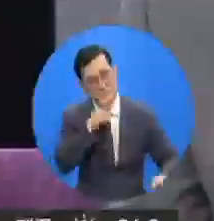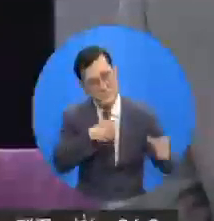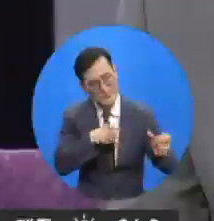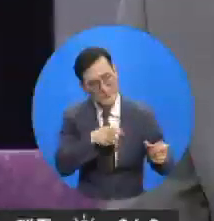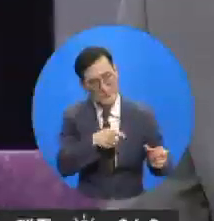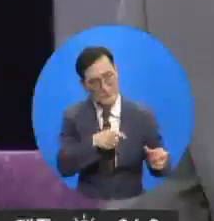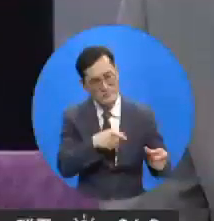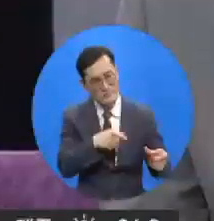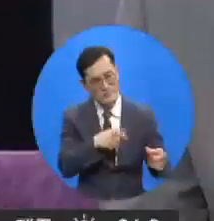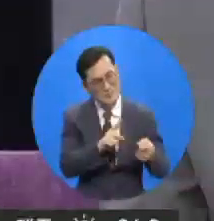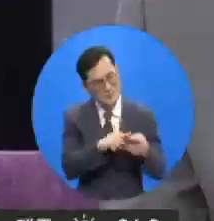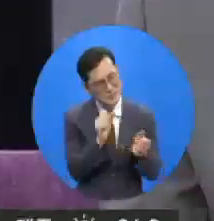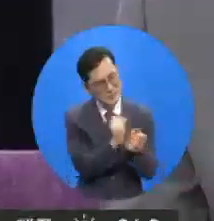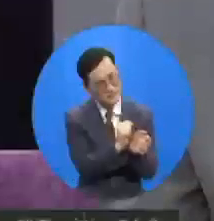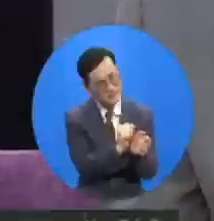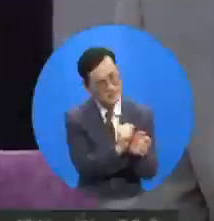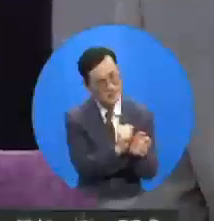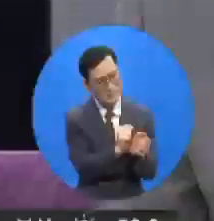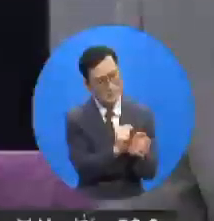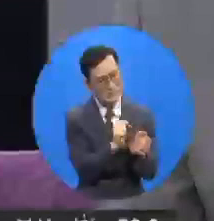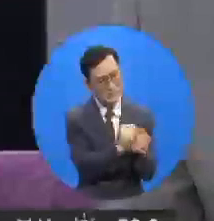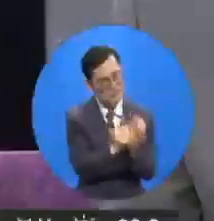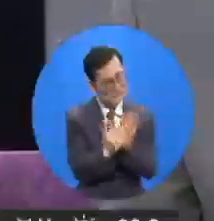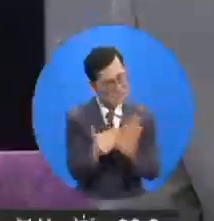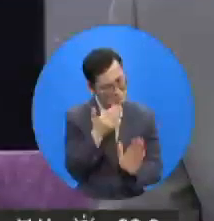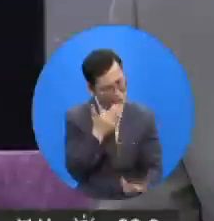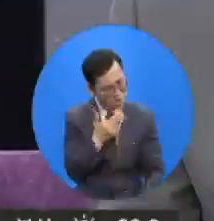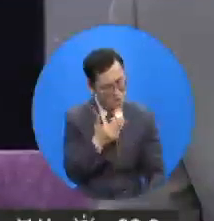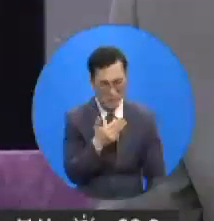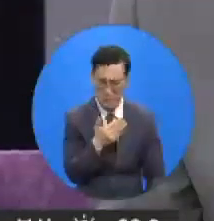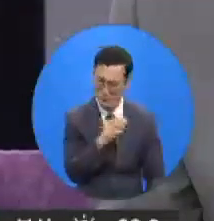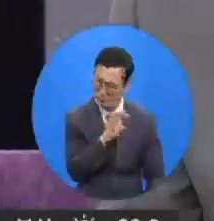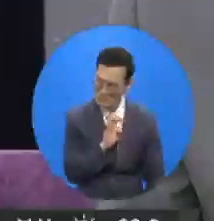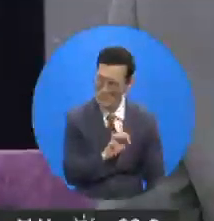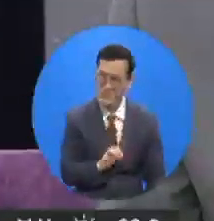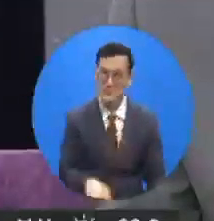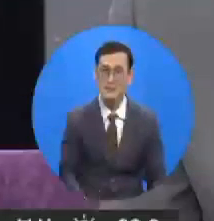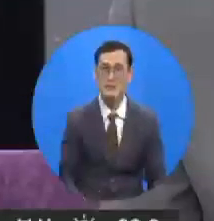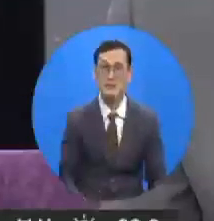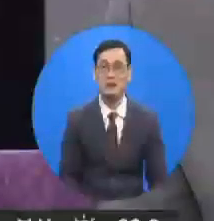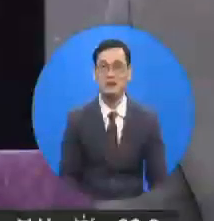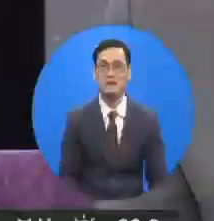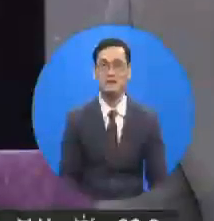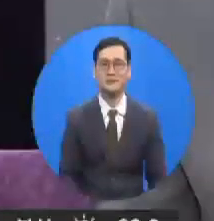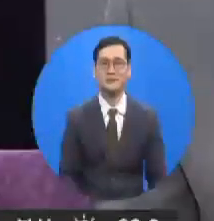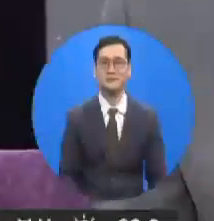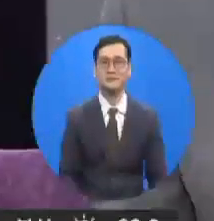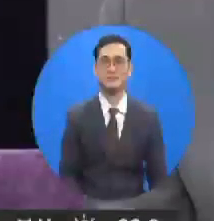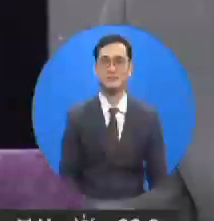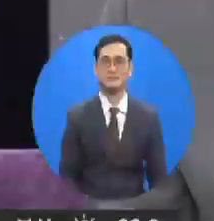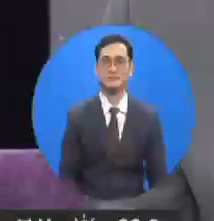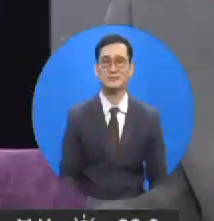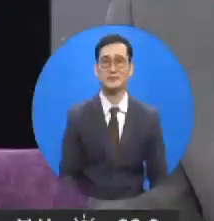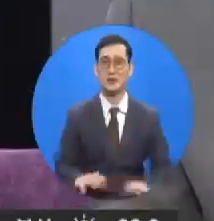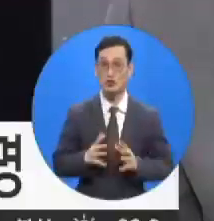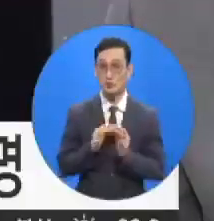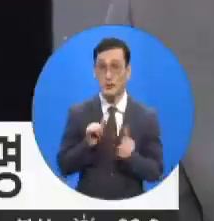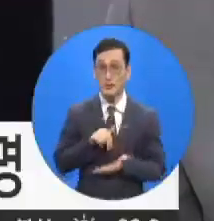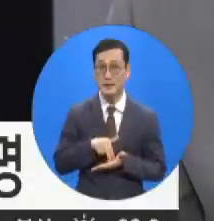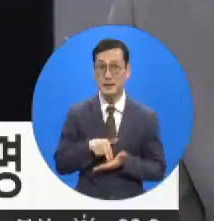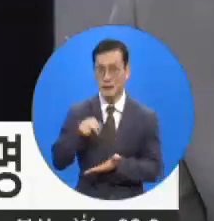않습니까? 아, 물론 이견이 있습니다. 네, 이 사안도. 네. 네. 아, 근데 일단은 형평성의 문제를 좀 바라볼 필요가 있는데요. 우리 시민들